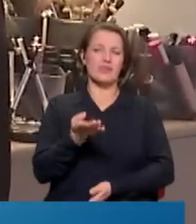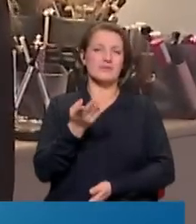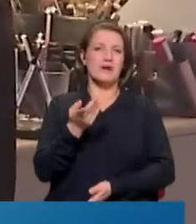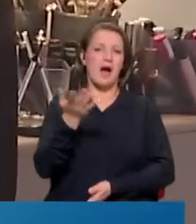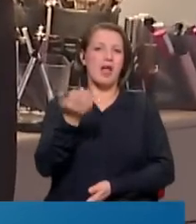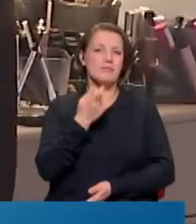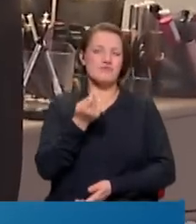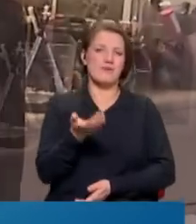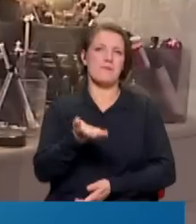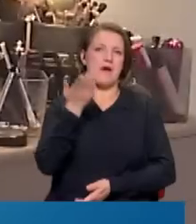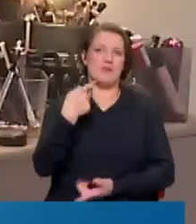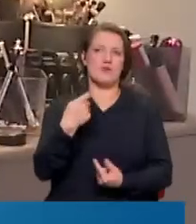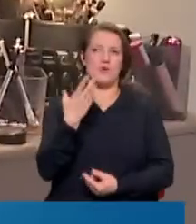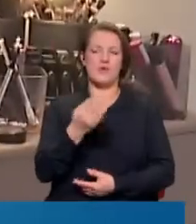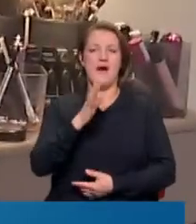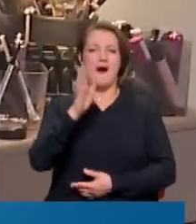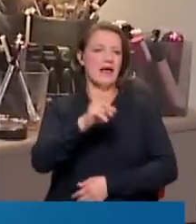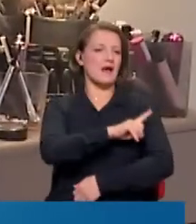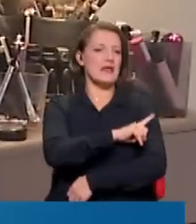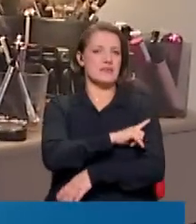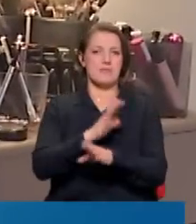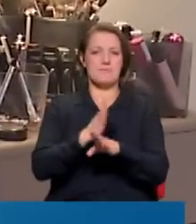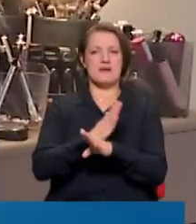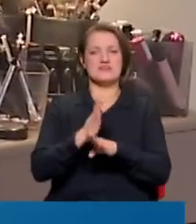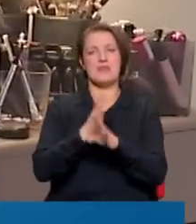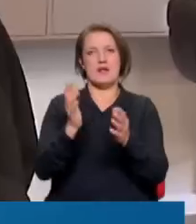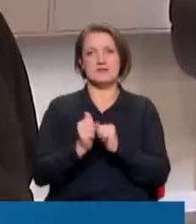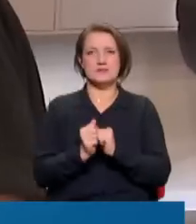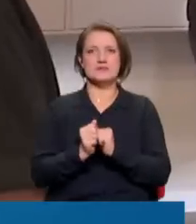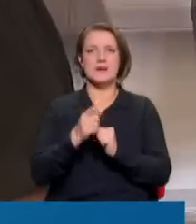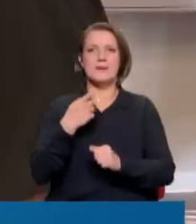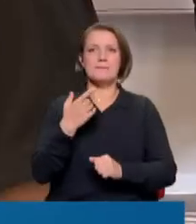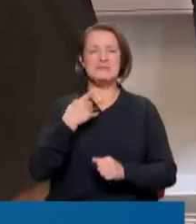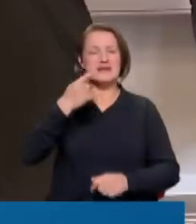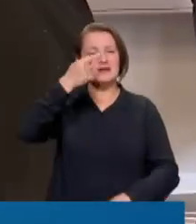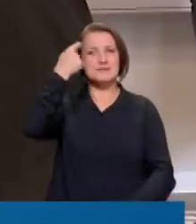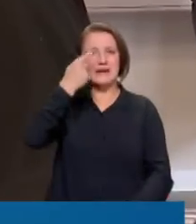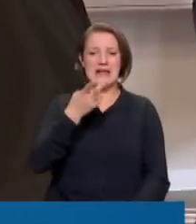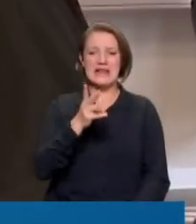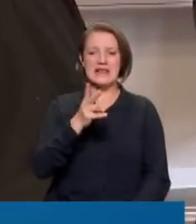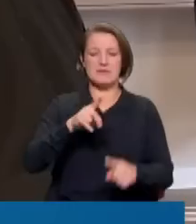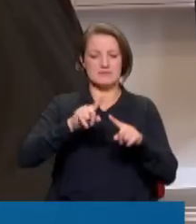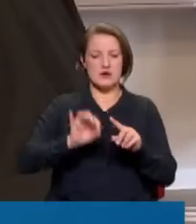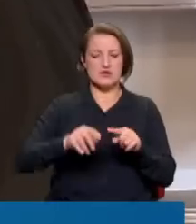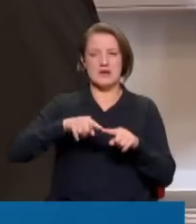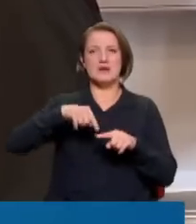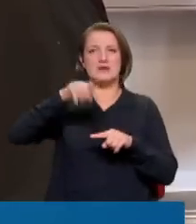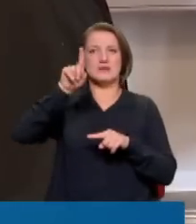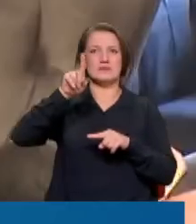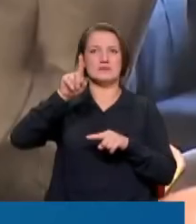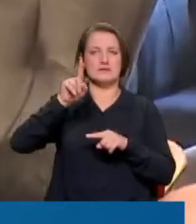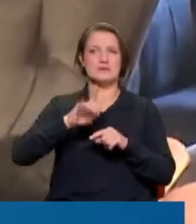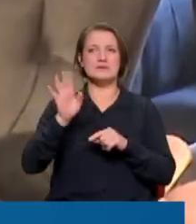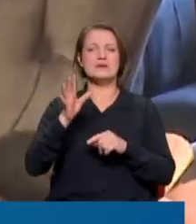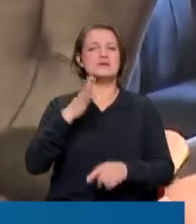çok çok daha fazla oluyor her daim kaliteli ürünler tercih etmeliyiz bir far palet 2000 bantlarından Baş Bunun ucu bucağı